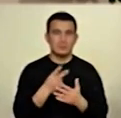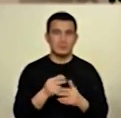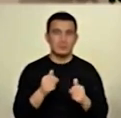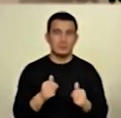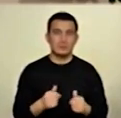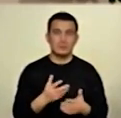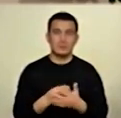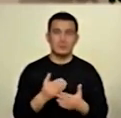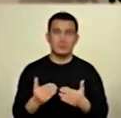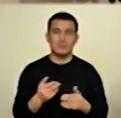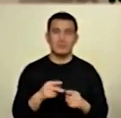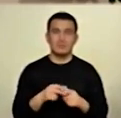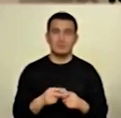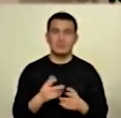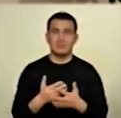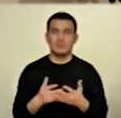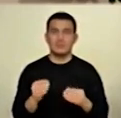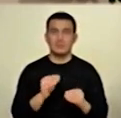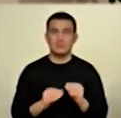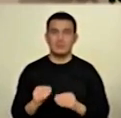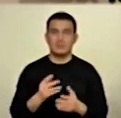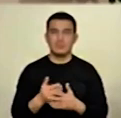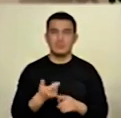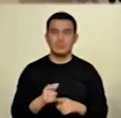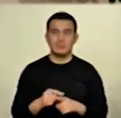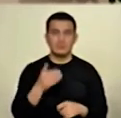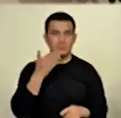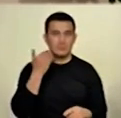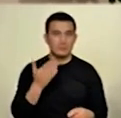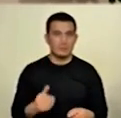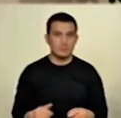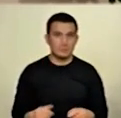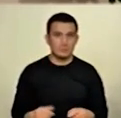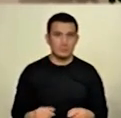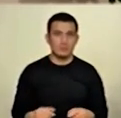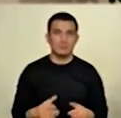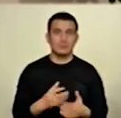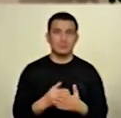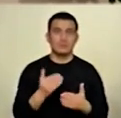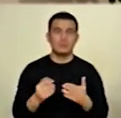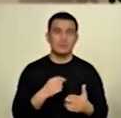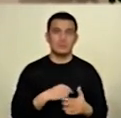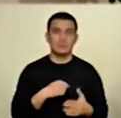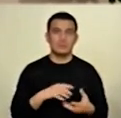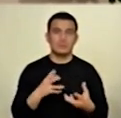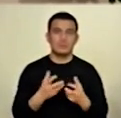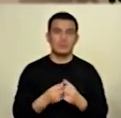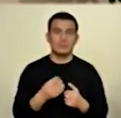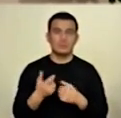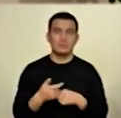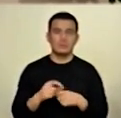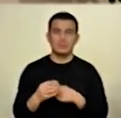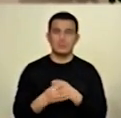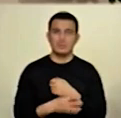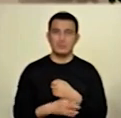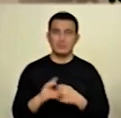yuklash WordPress platformasida veb saytga rasm yuklash juda ham oson ekan. Mana shu ko'rinishda, demak, eng oxirgi blok qismimizga,